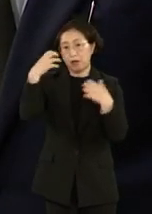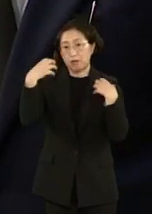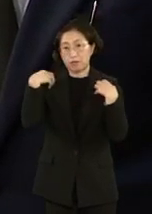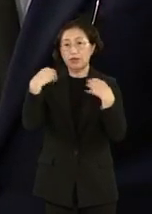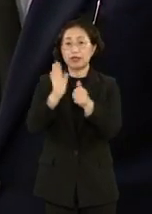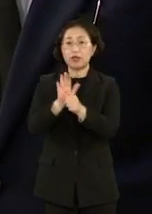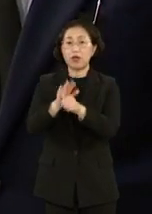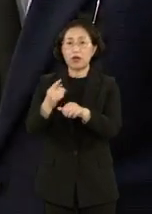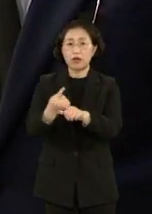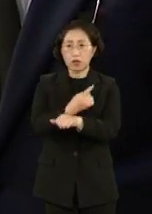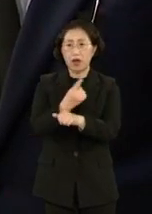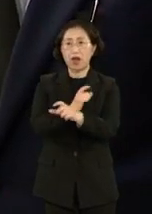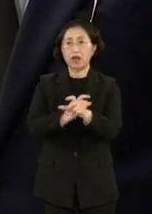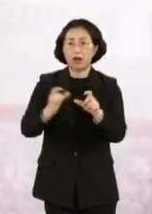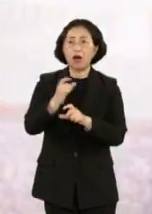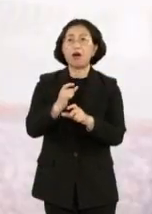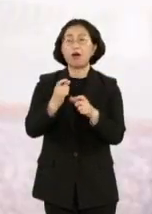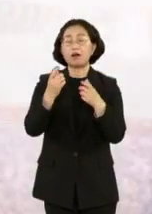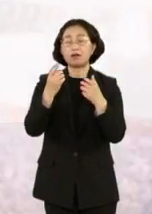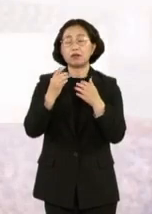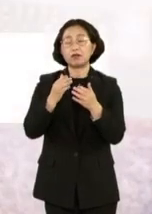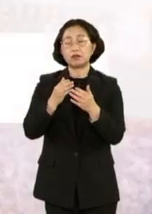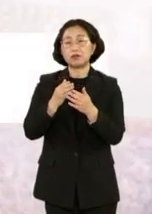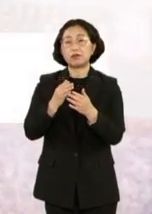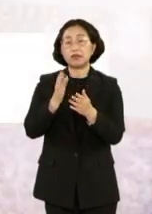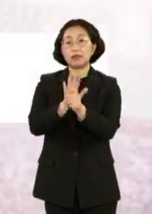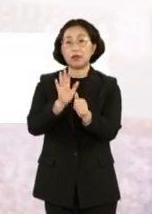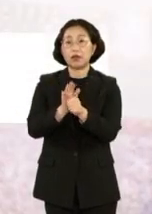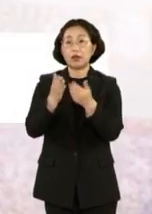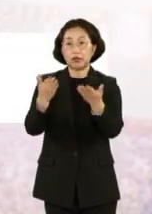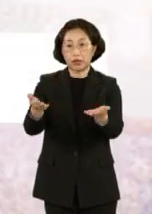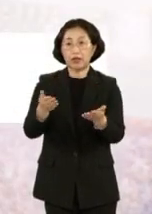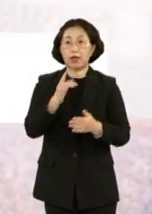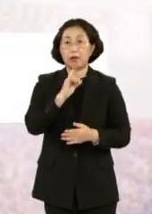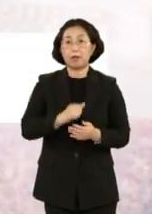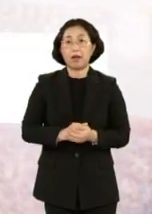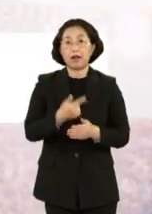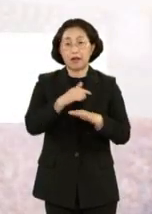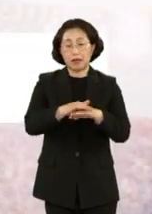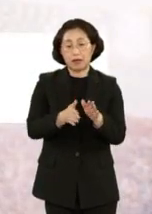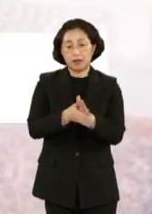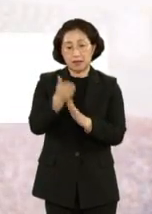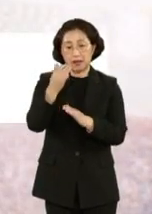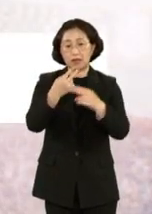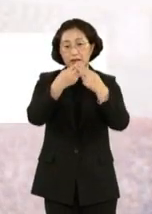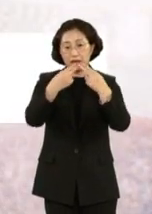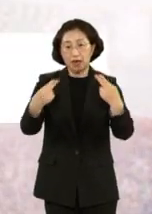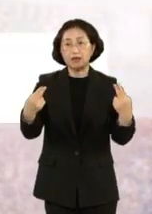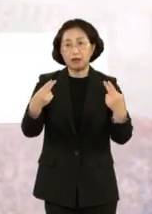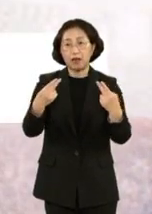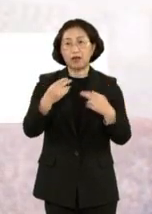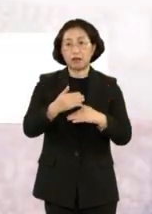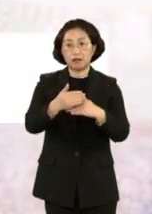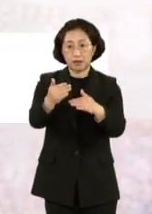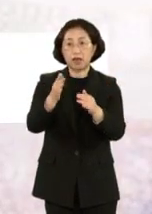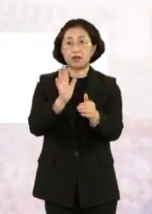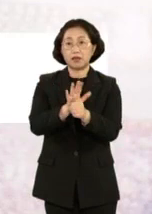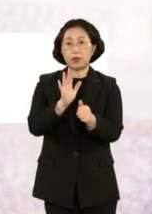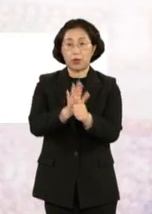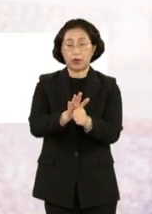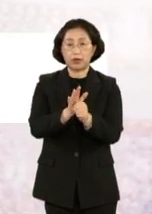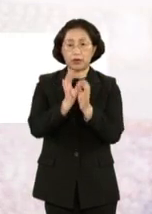밝혔습니다. 대전시는 장례 절차를 비롯한 그 지원에 만전을 기하도록 최선을 다하고 있고요.